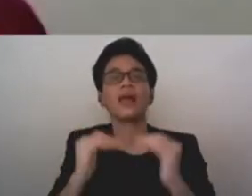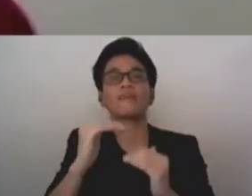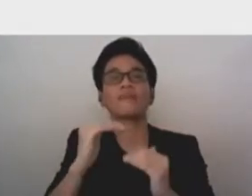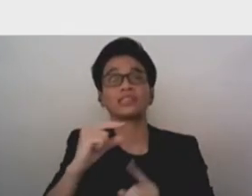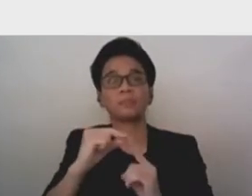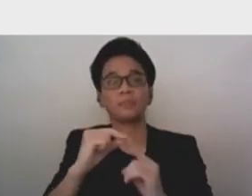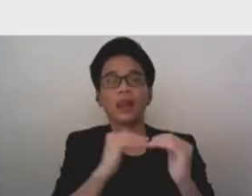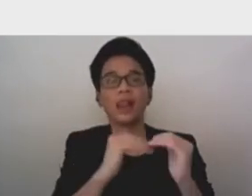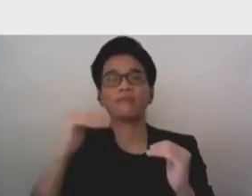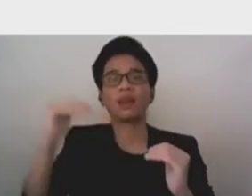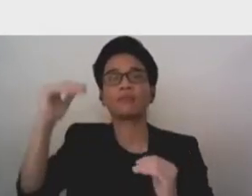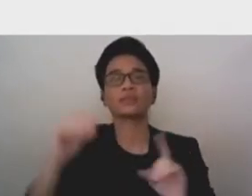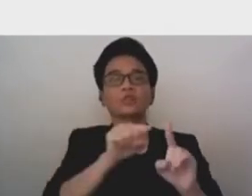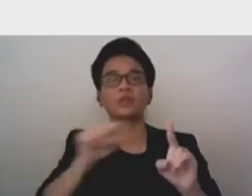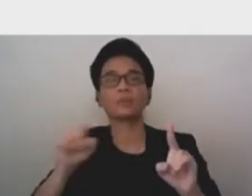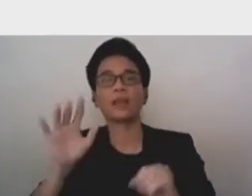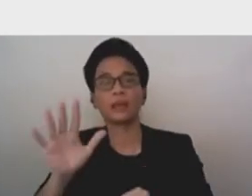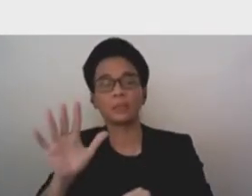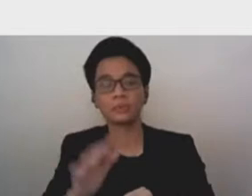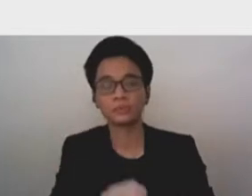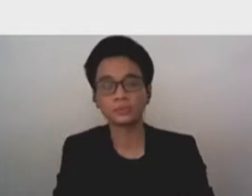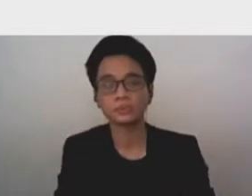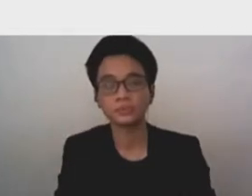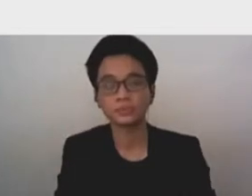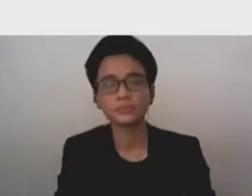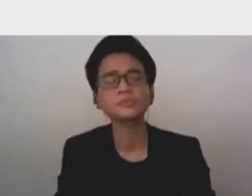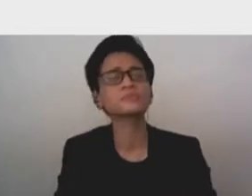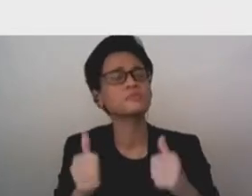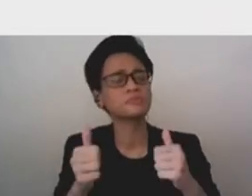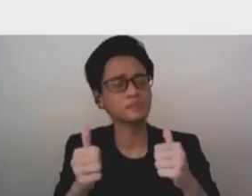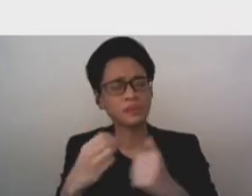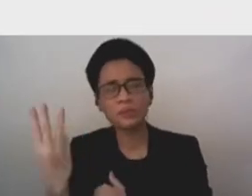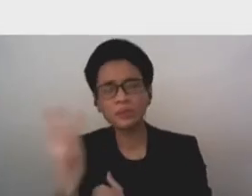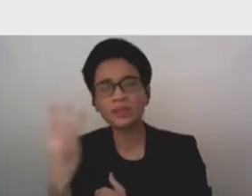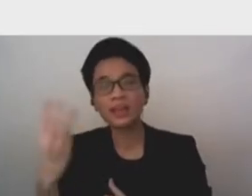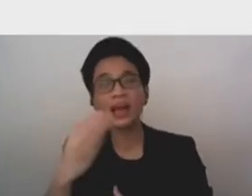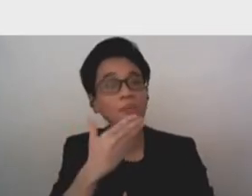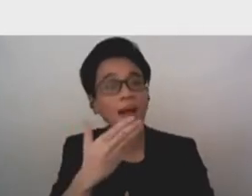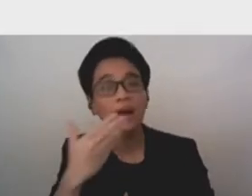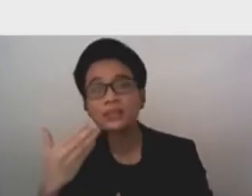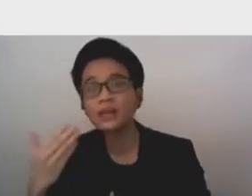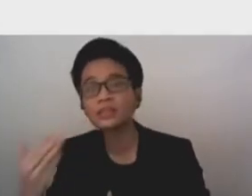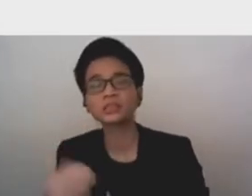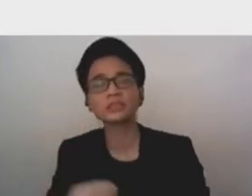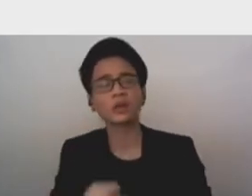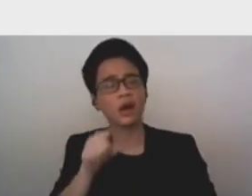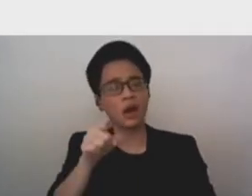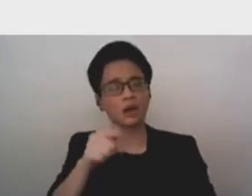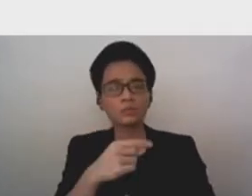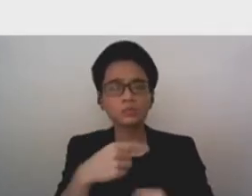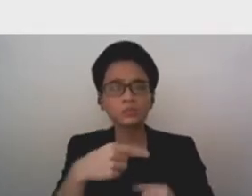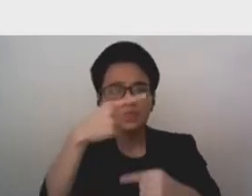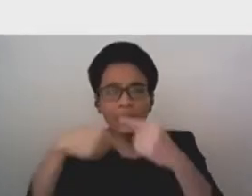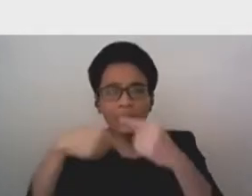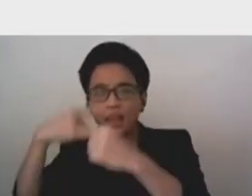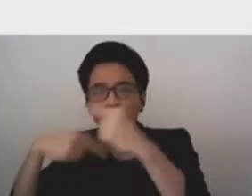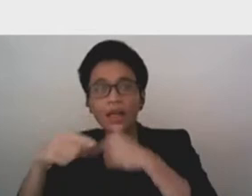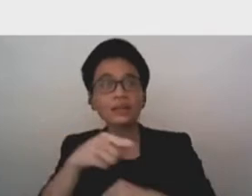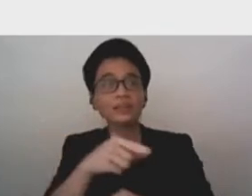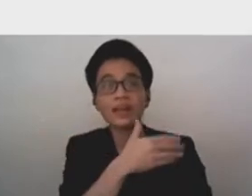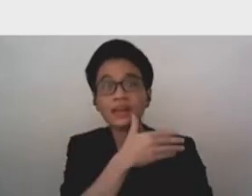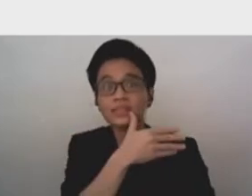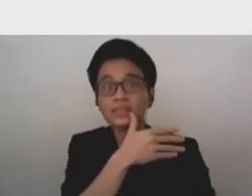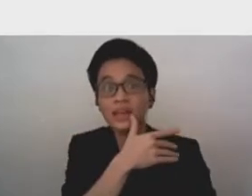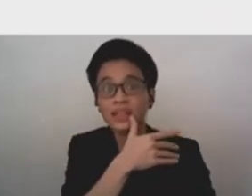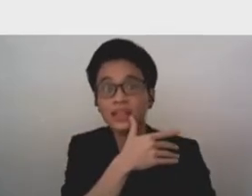Oke. Ya, terima kasih Bu Reni dan juga kedua pembicara lainnya. Berarti yang saya tangkap di sini kalau dari Bu Susanti dan Bu Santi